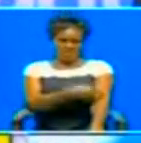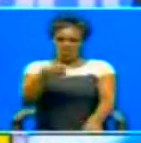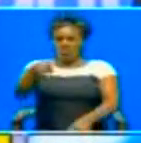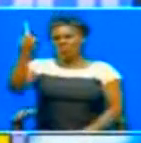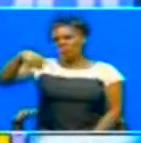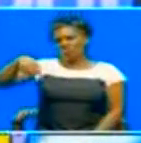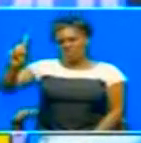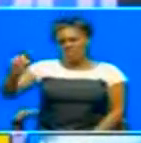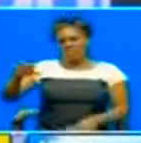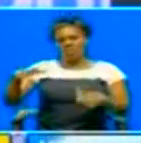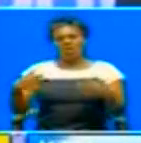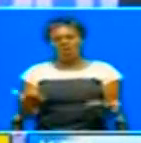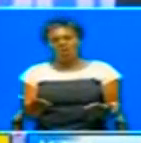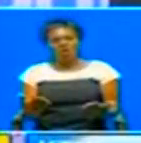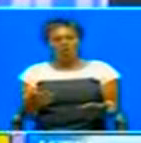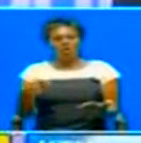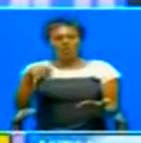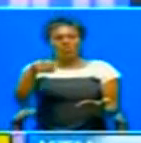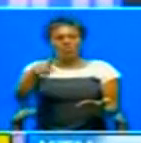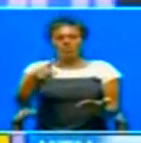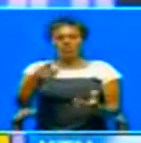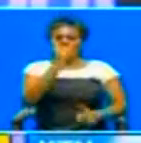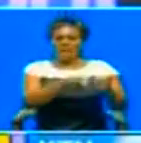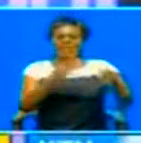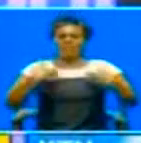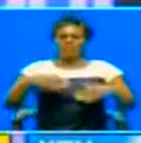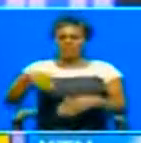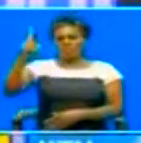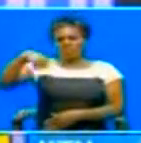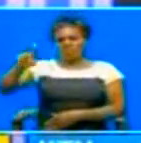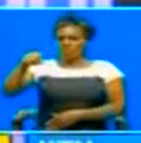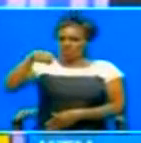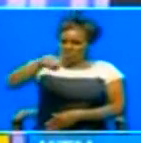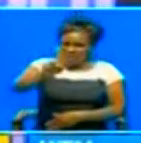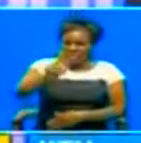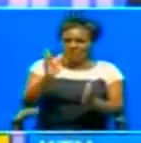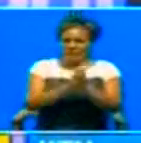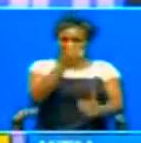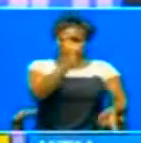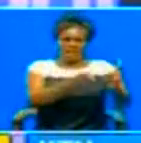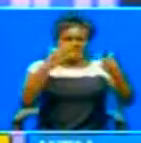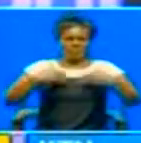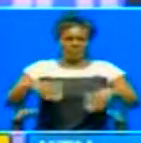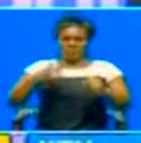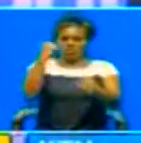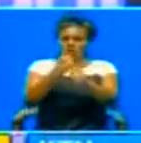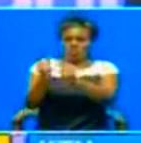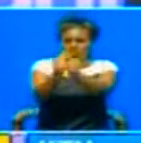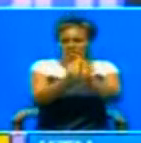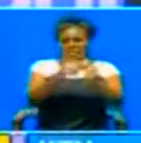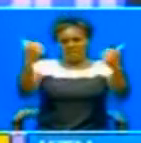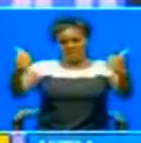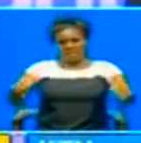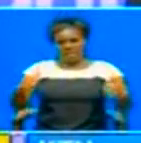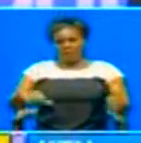ushinde ama ili wahakikishe kwa wanariadha wanashinda kwa kudanganya. Wewe na wanariadha wote hatutafanya kazi nawe.